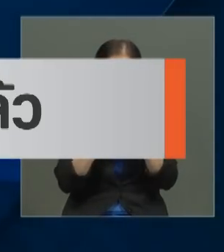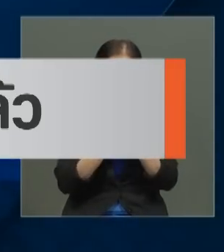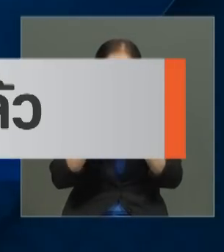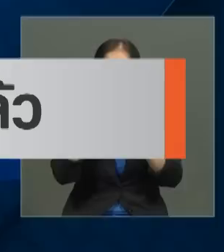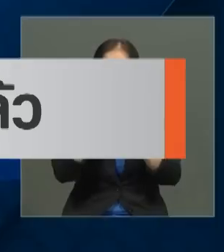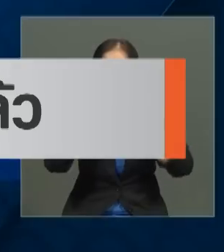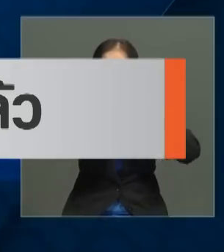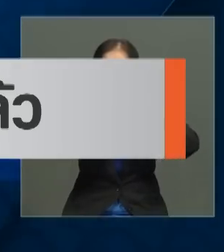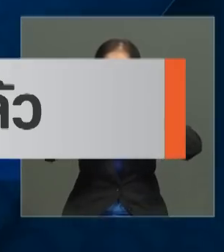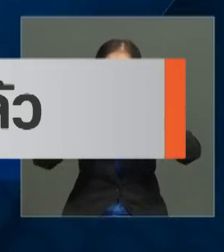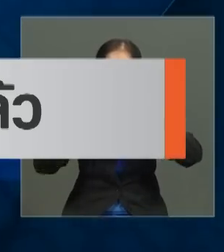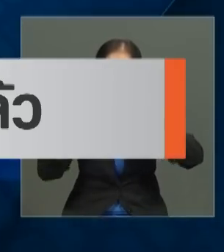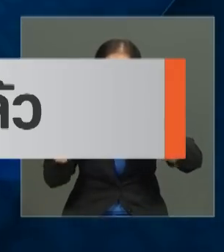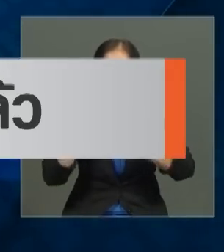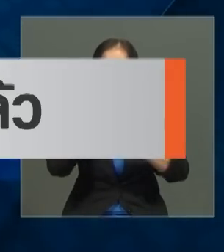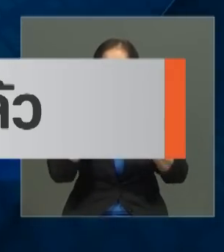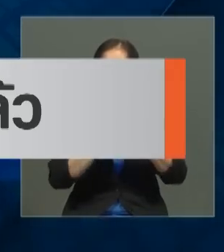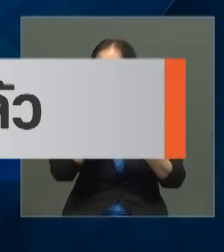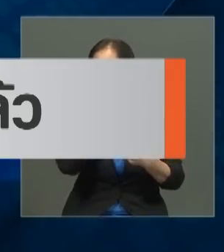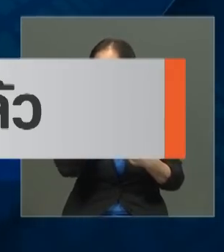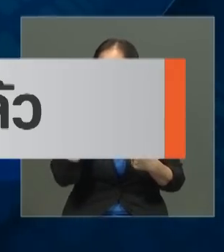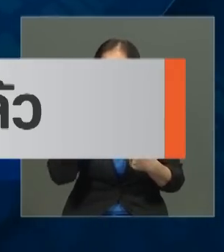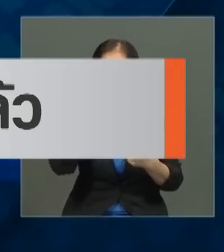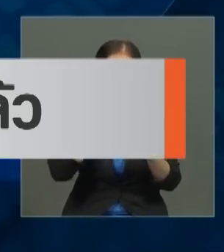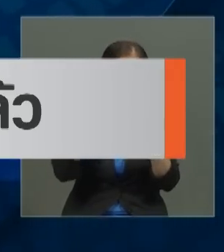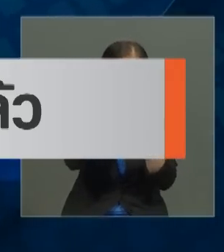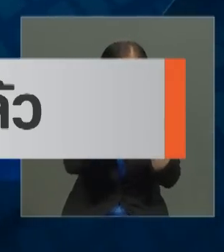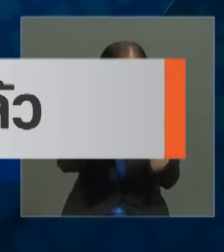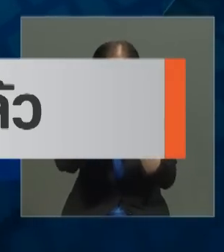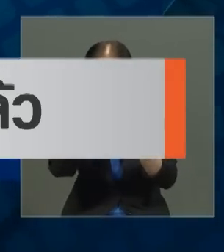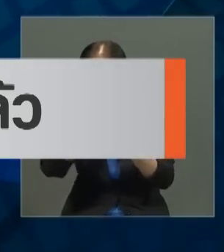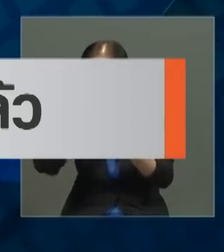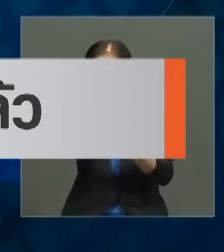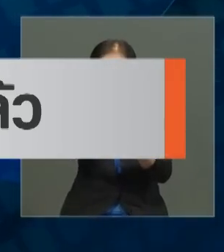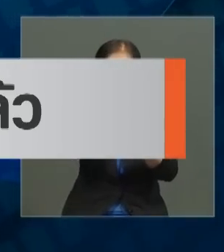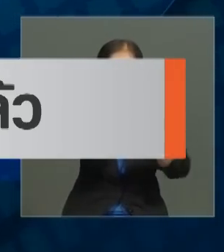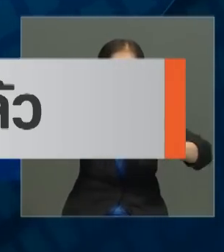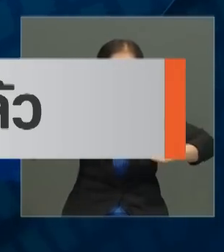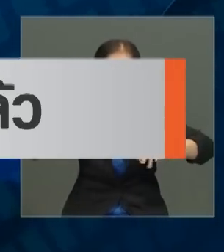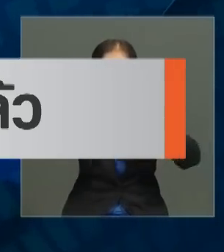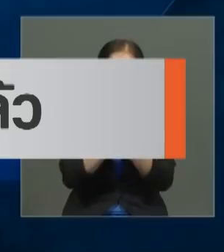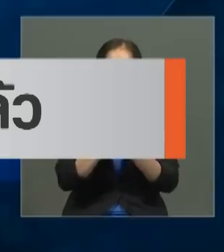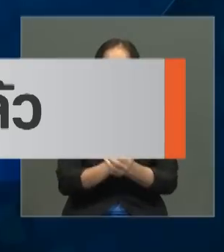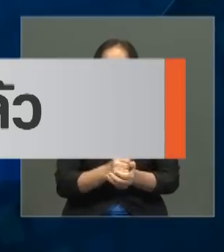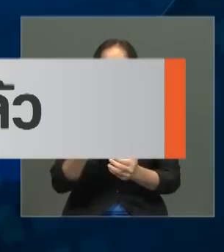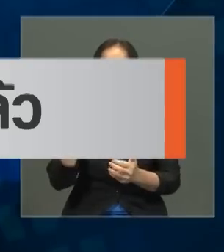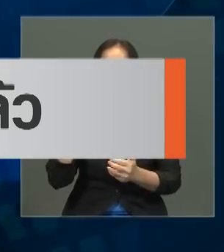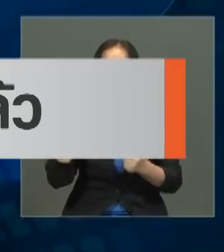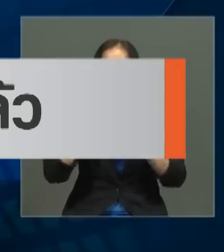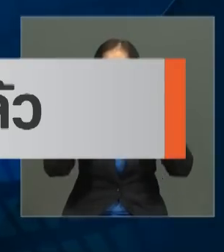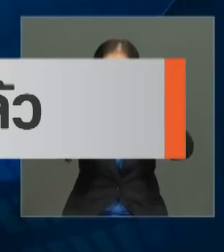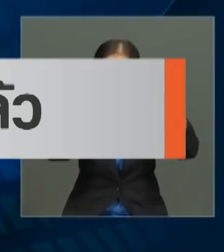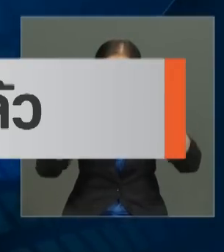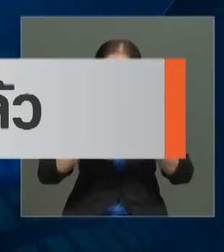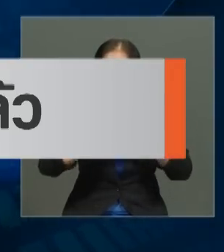ซต์ค้น covid.com ซึ่งได้เพิ่มข้อมูลส่วนนี้เข้าไปเรียบร้อยแล้วครับรวมถึงรายละเอียดของสถานรักษาผู้ป่วยกลุ่มพิ